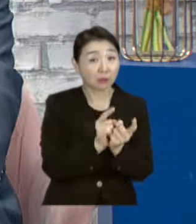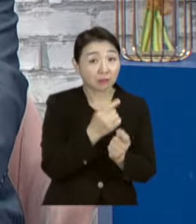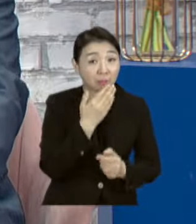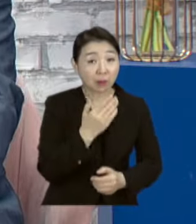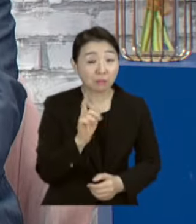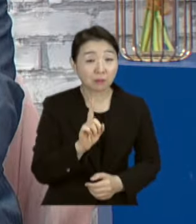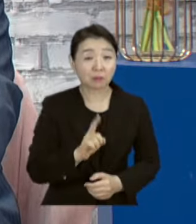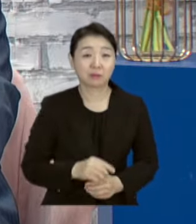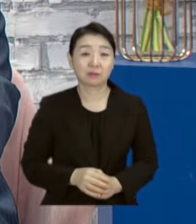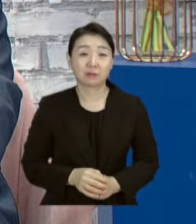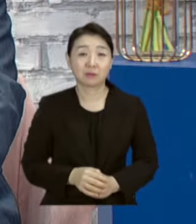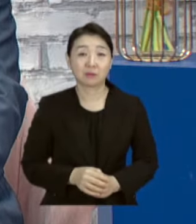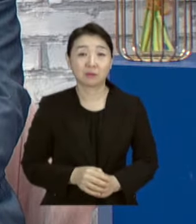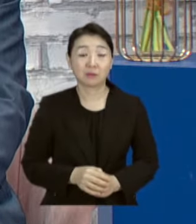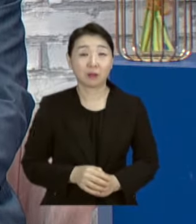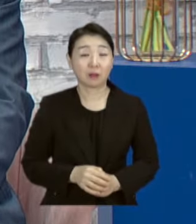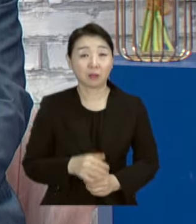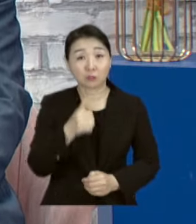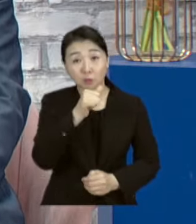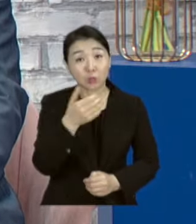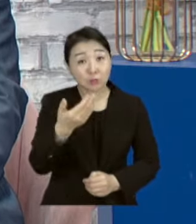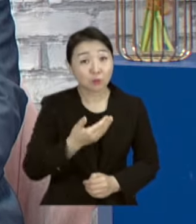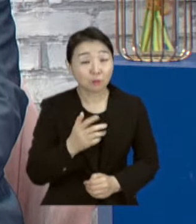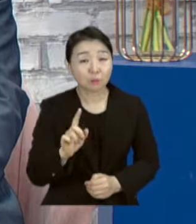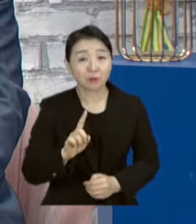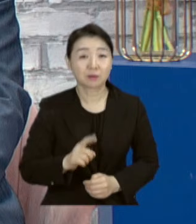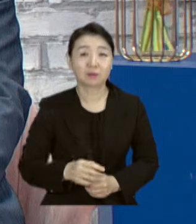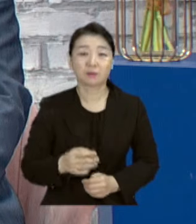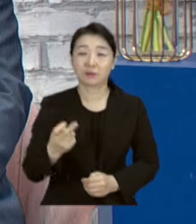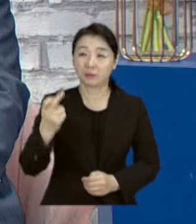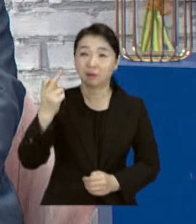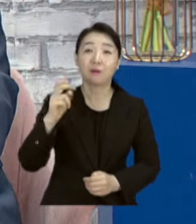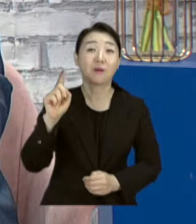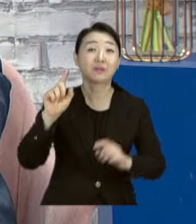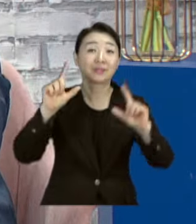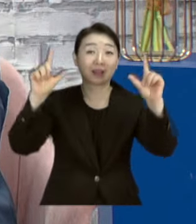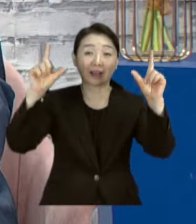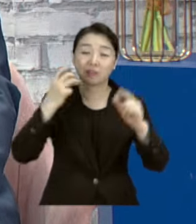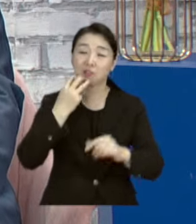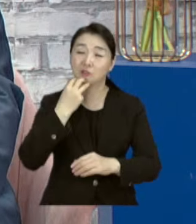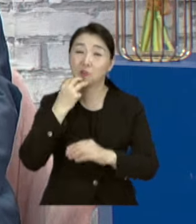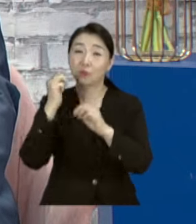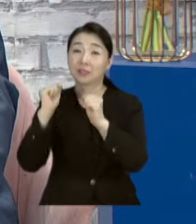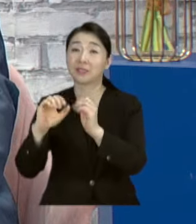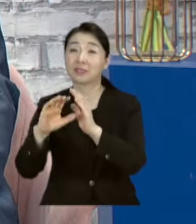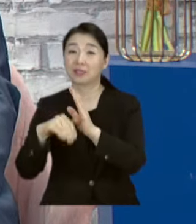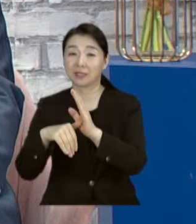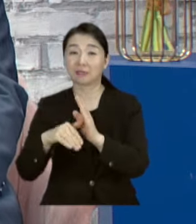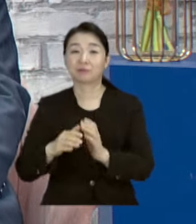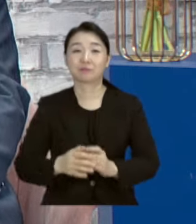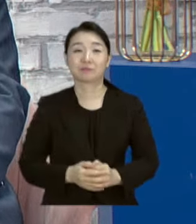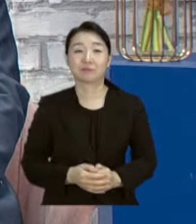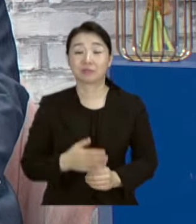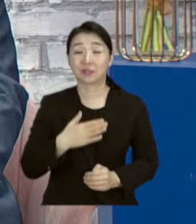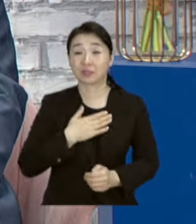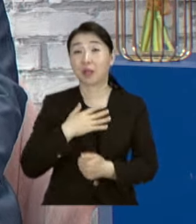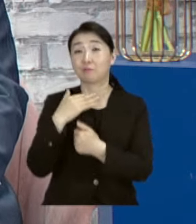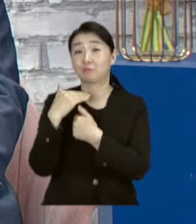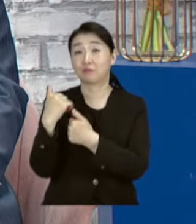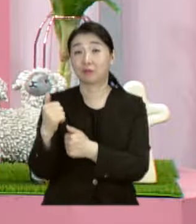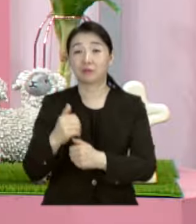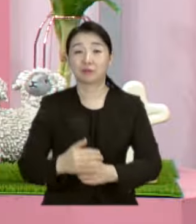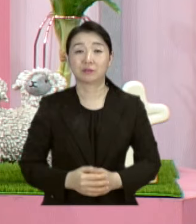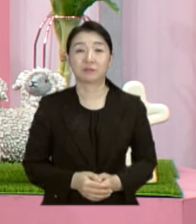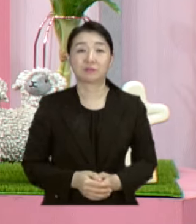그 사모님을 예. 오정현 목사님 덕분에 만나게 되셨다면서요. 아, 이게 무슨 얘기예요? 예. 아니, 다리를 놔주신 거 어떻게 된 거예요? 어느 날